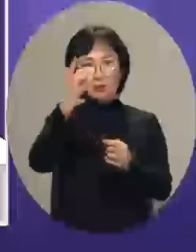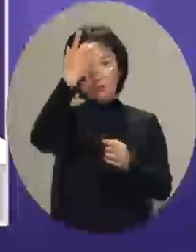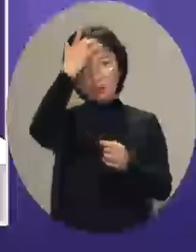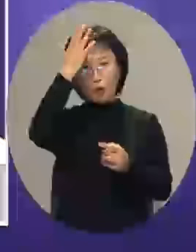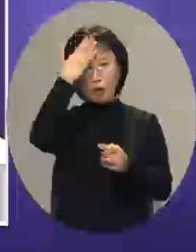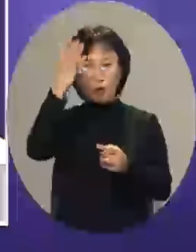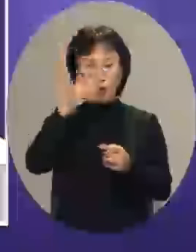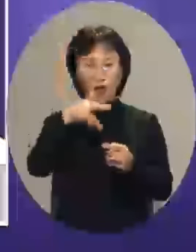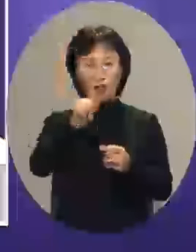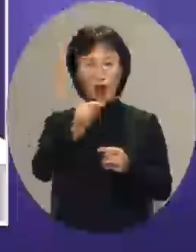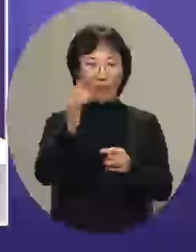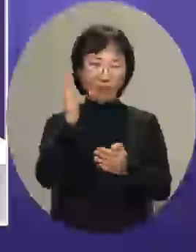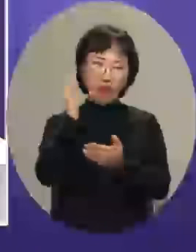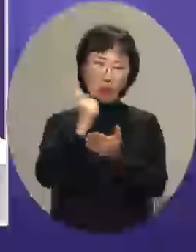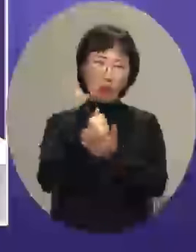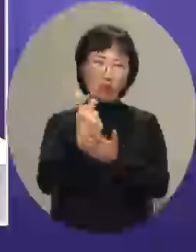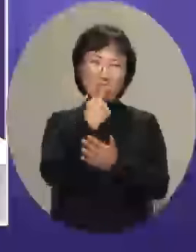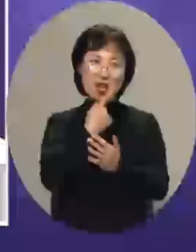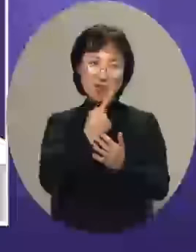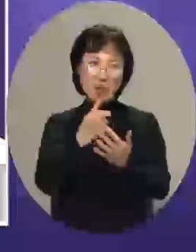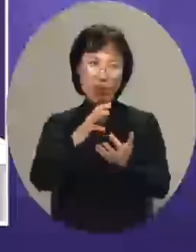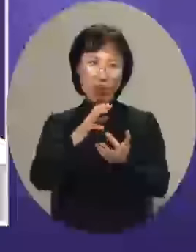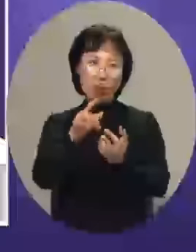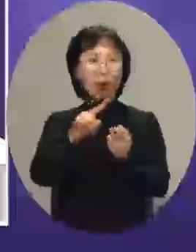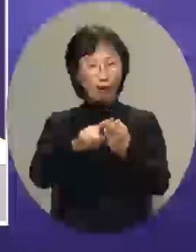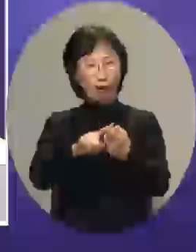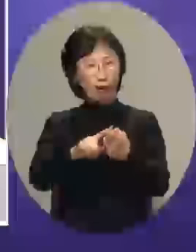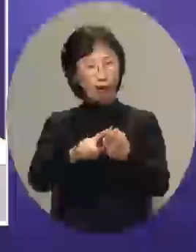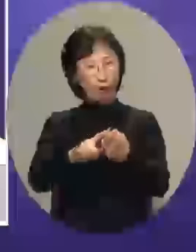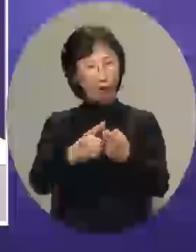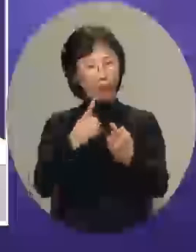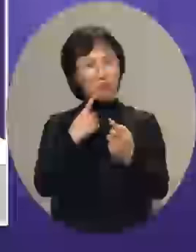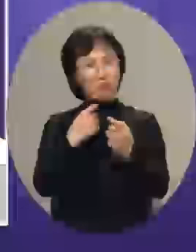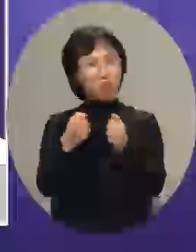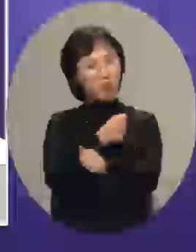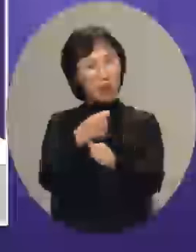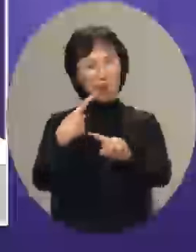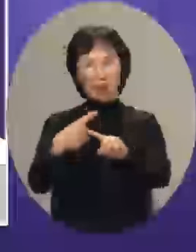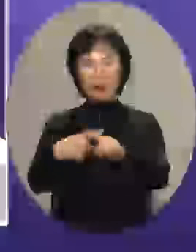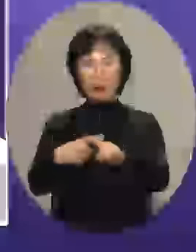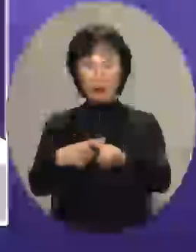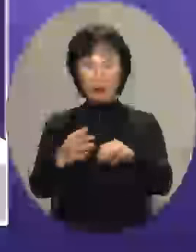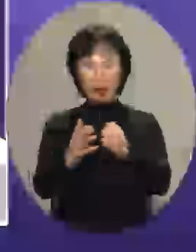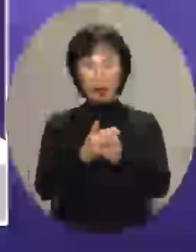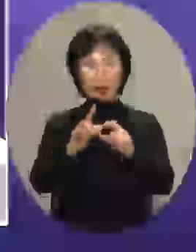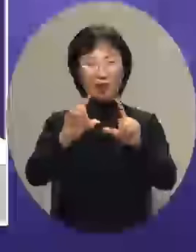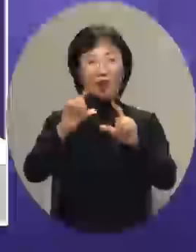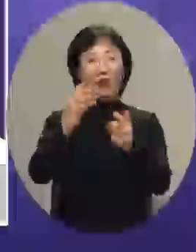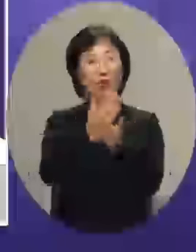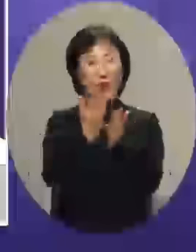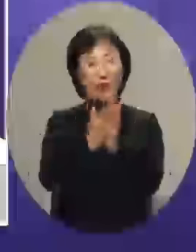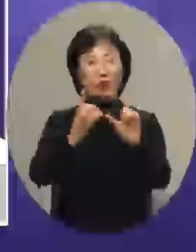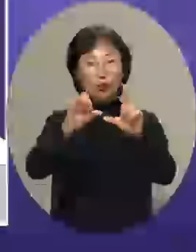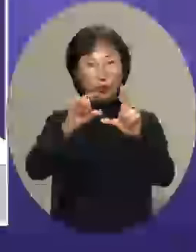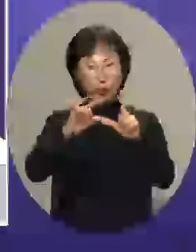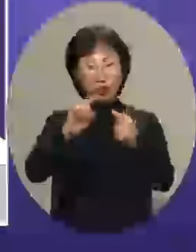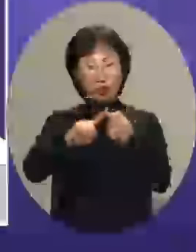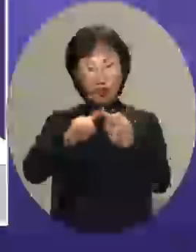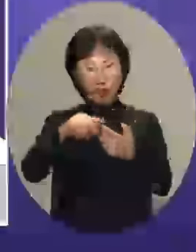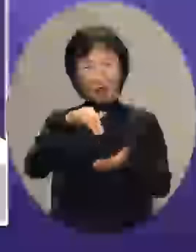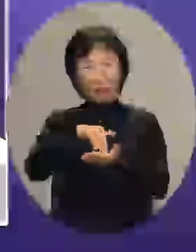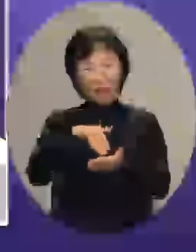여기에 대해 정운천 후보의 생각은 어떠신지. 뭐 여러 가지 그런 부분적인 문제가 있는 거는 반성하거나